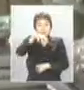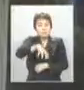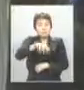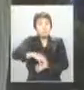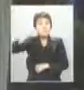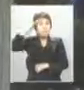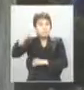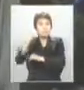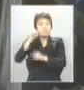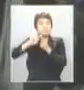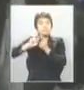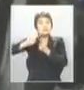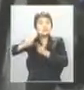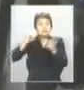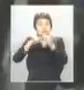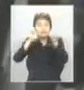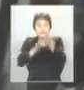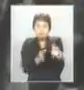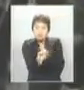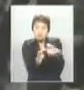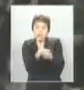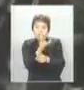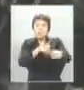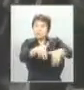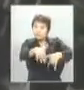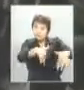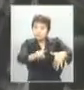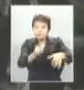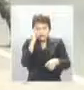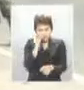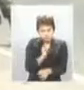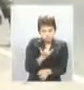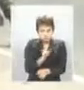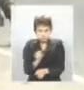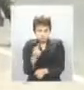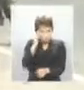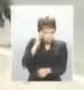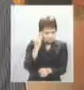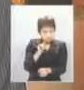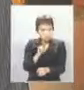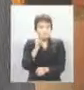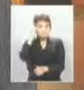าค 4กำลงเร่ทำควเข้าใจกัประชาชนก่อนที่ปริชาชนจะเกิดความเข้าใจผิดไปมากกวนนี้